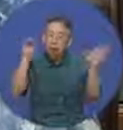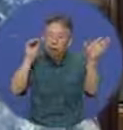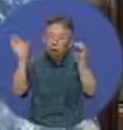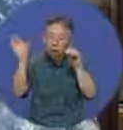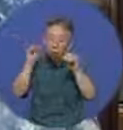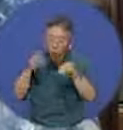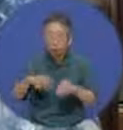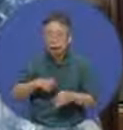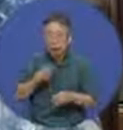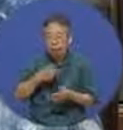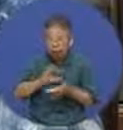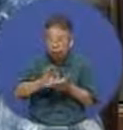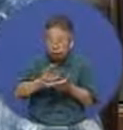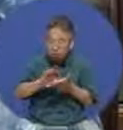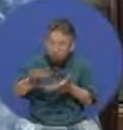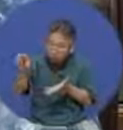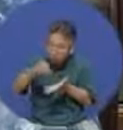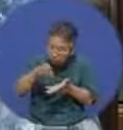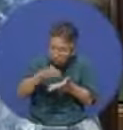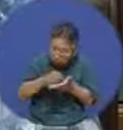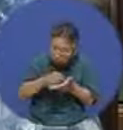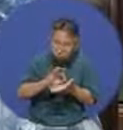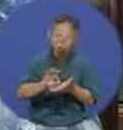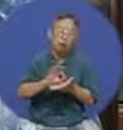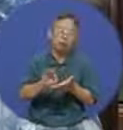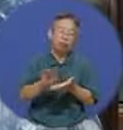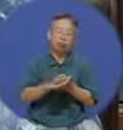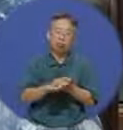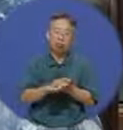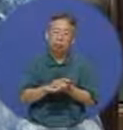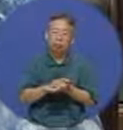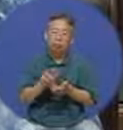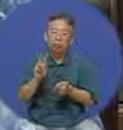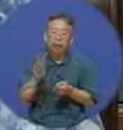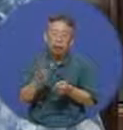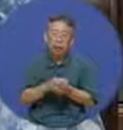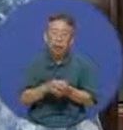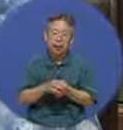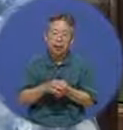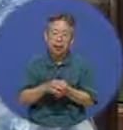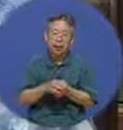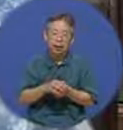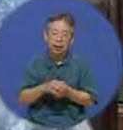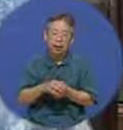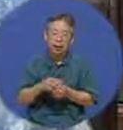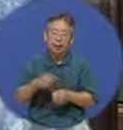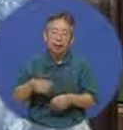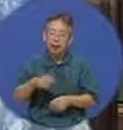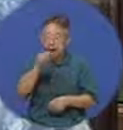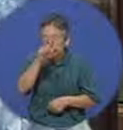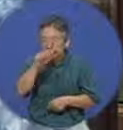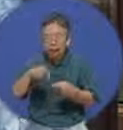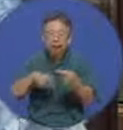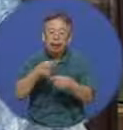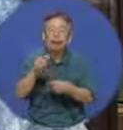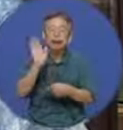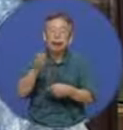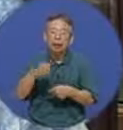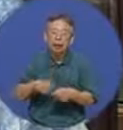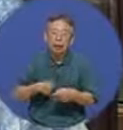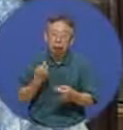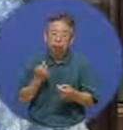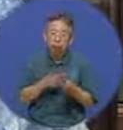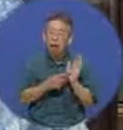を自分でこう取ってくる、はい、それから、まあ、正々堂々として言い放してあればね、事